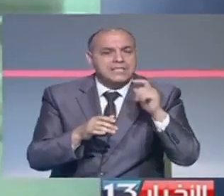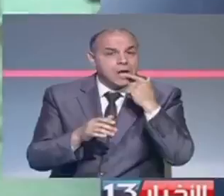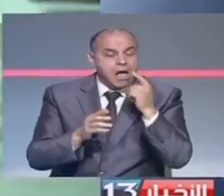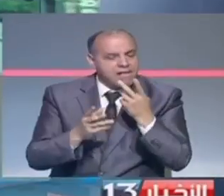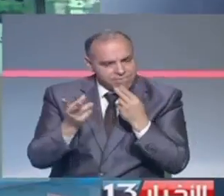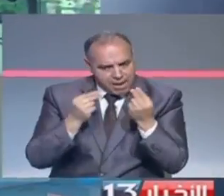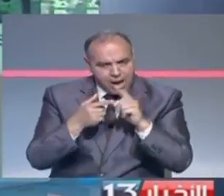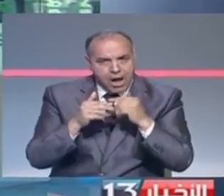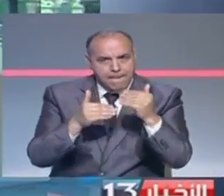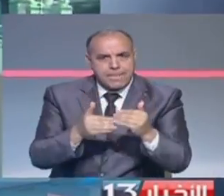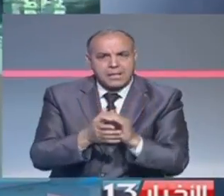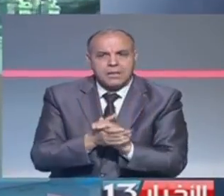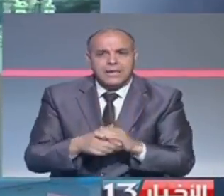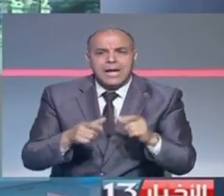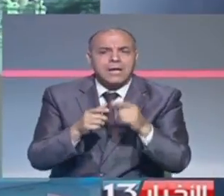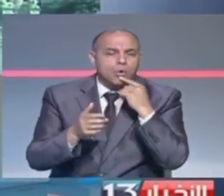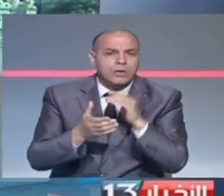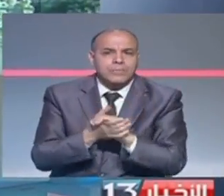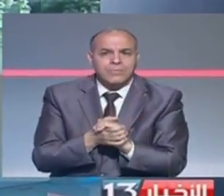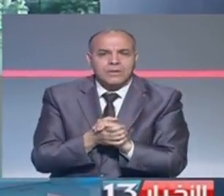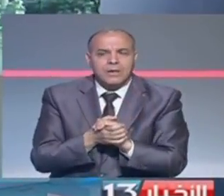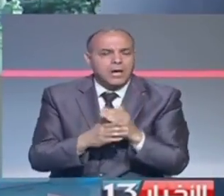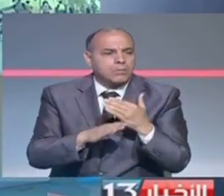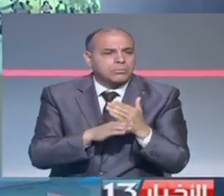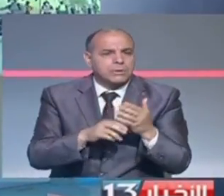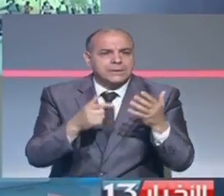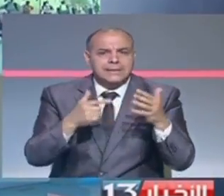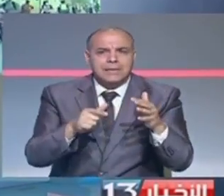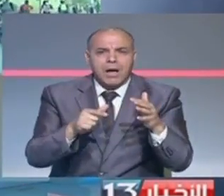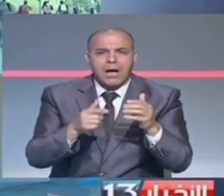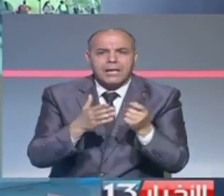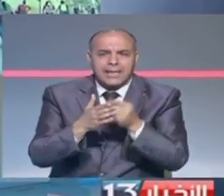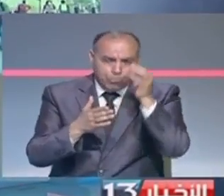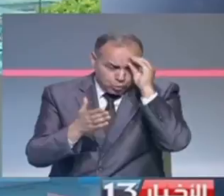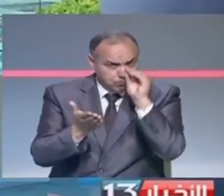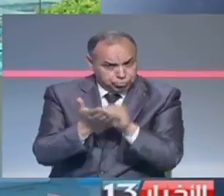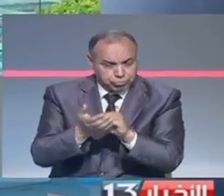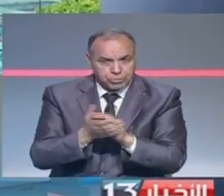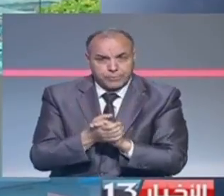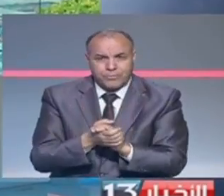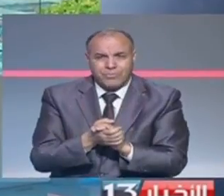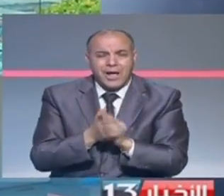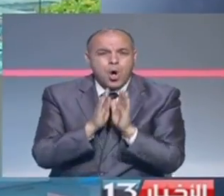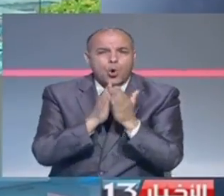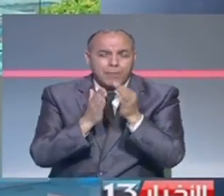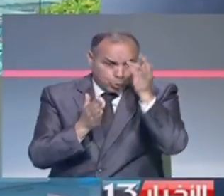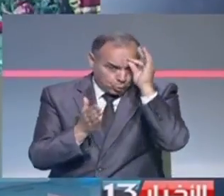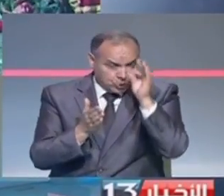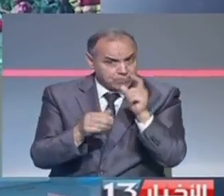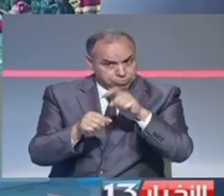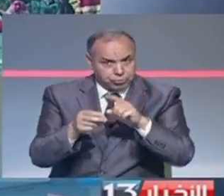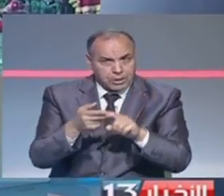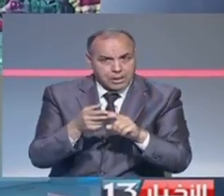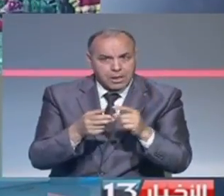معها جمعيه ابسار في انتاج سبعه وستين تونسيه في الكتب التونسي ستكون